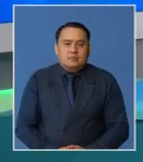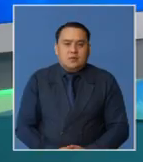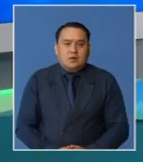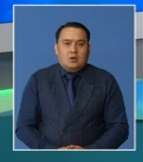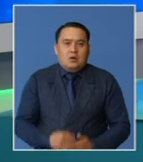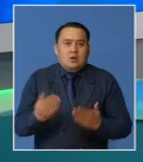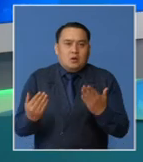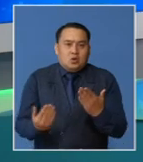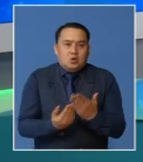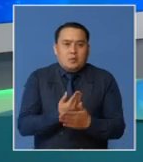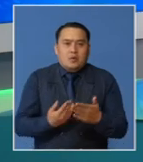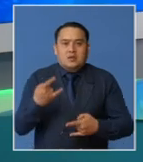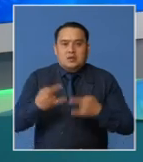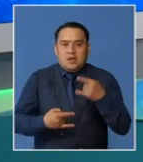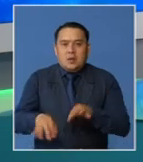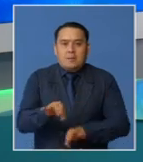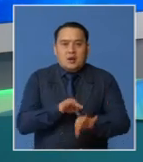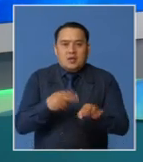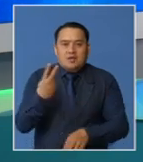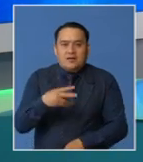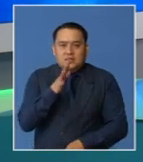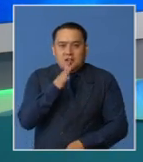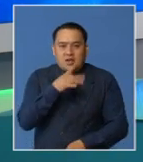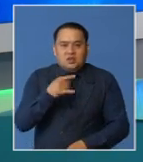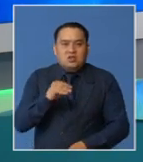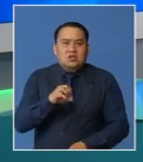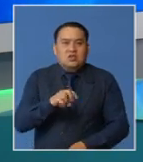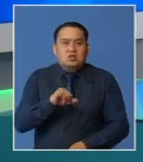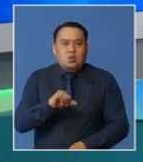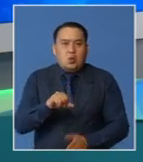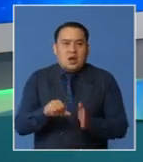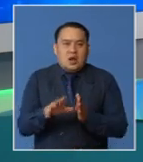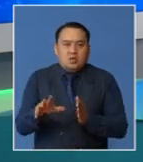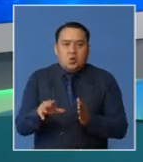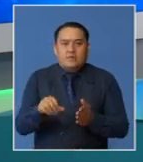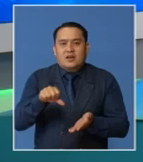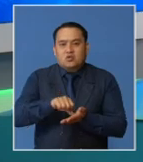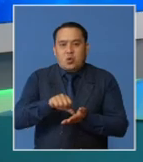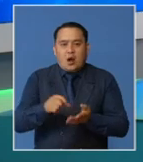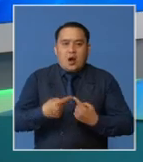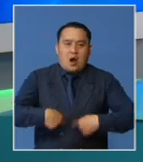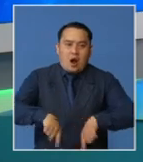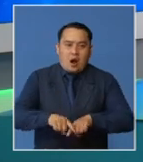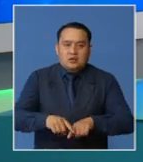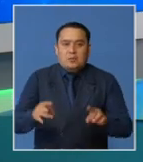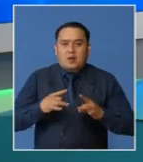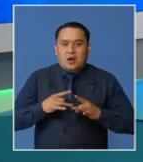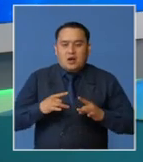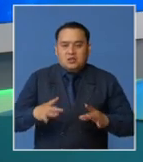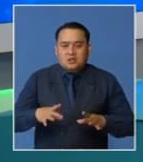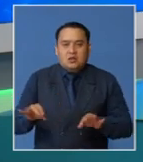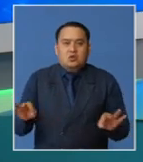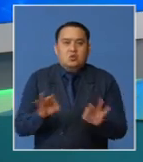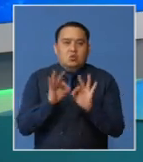Не только новыми телепроектами ознаменовалось 20-летие телеканала ЖТСУ. Электронные СМИ выступили с и организатором концерта народного